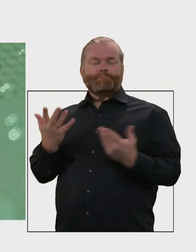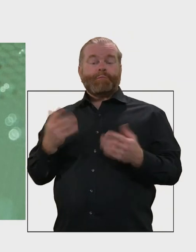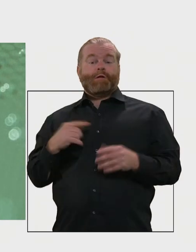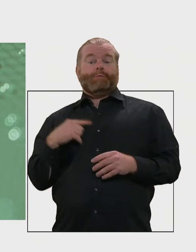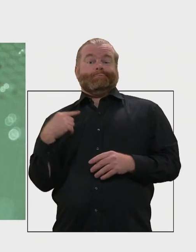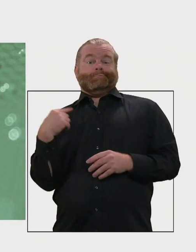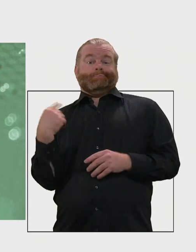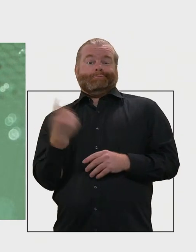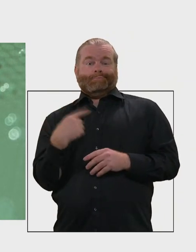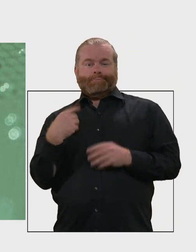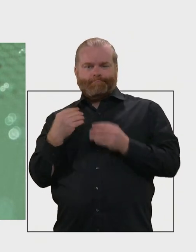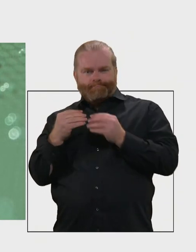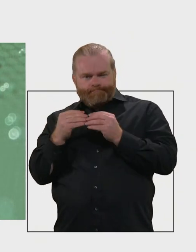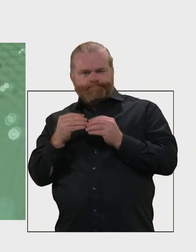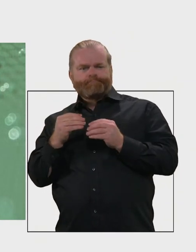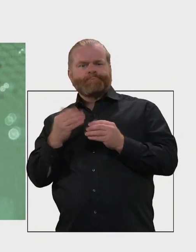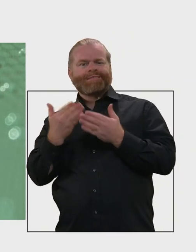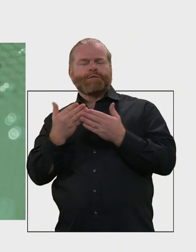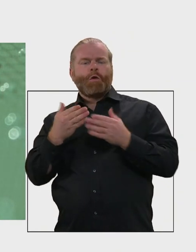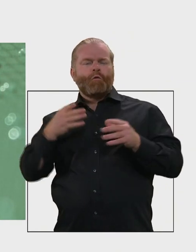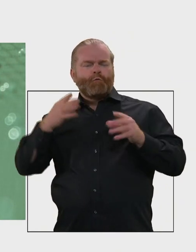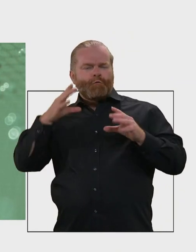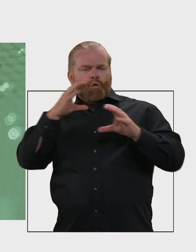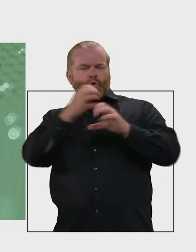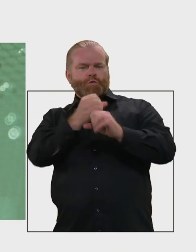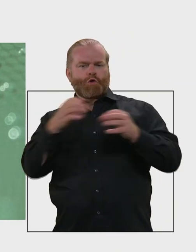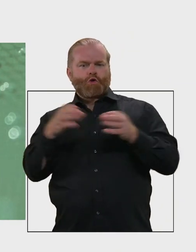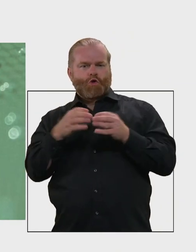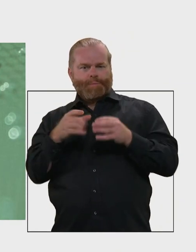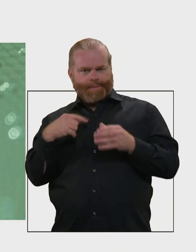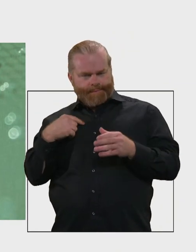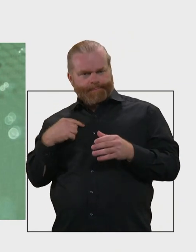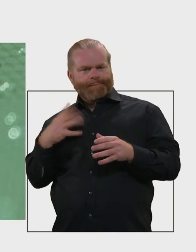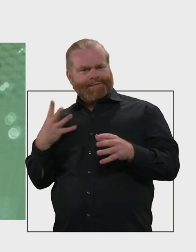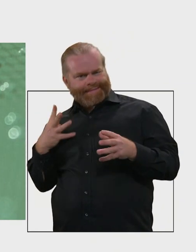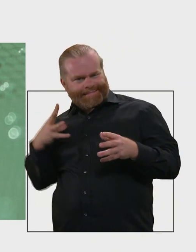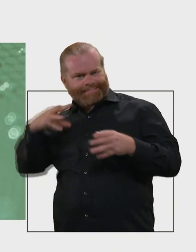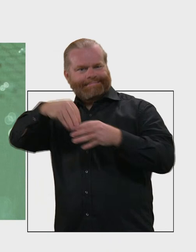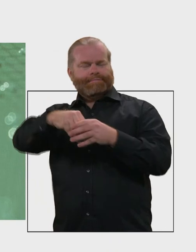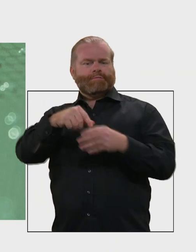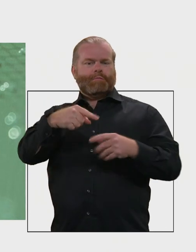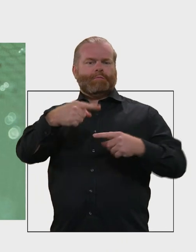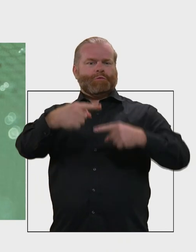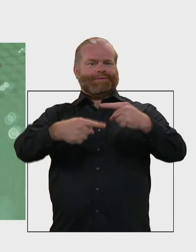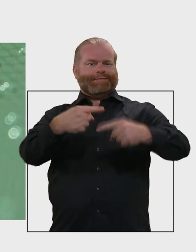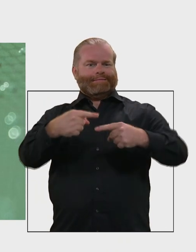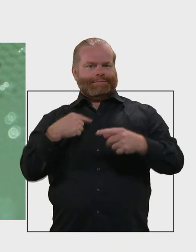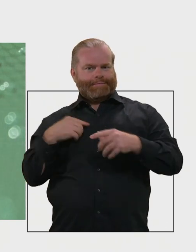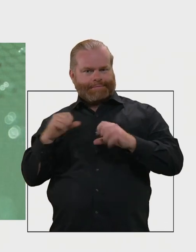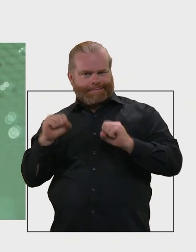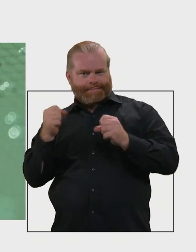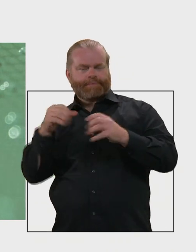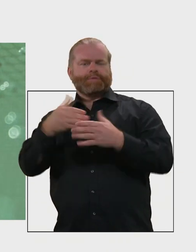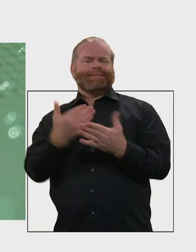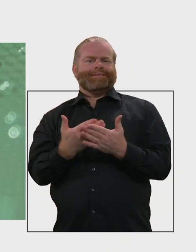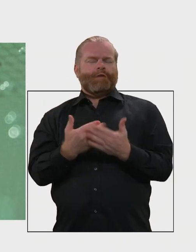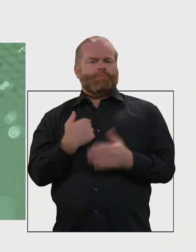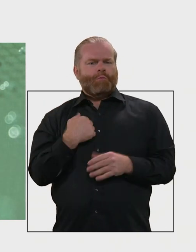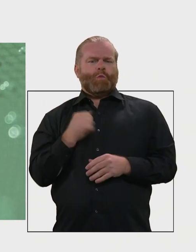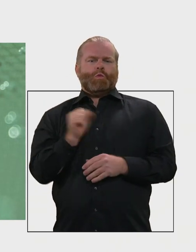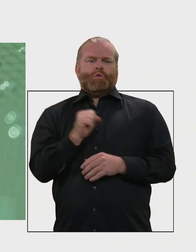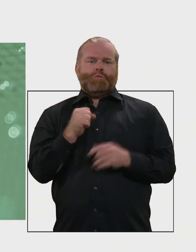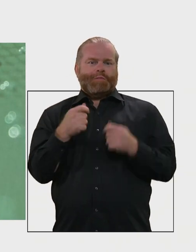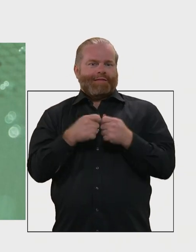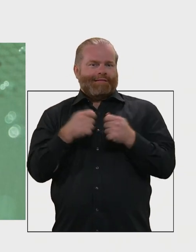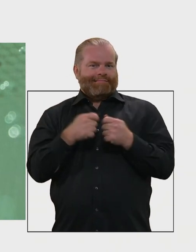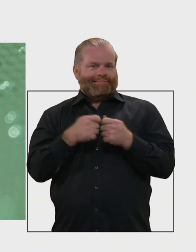eingebracht. Und von daher fand ich das auch ganz spannend, dass wir von Anfang an dabei sein konnten. Das ist immer für uns eine ganz wichtige Sache, um die Arbeit